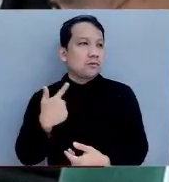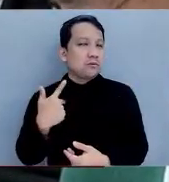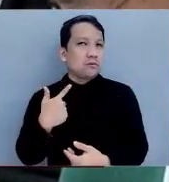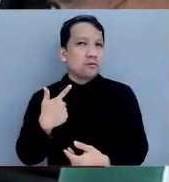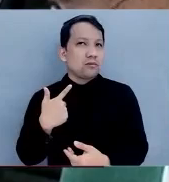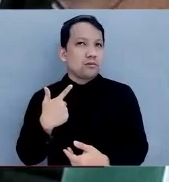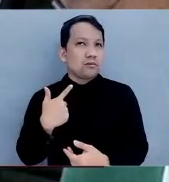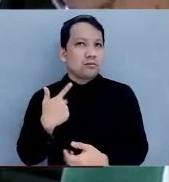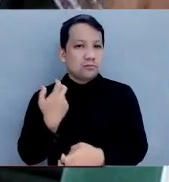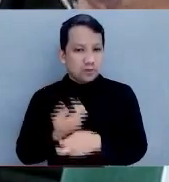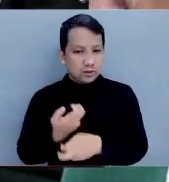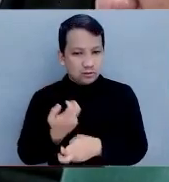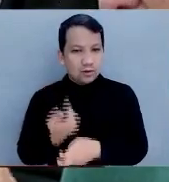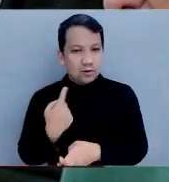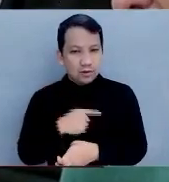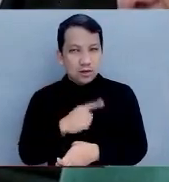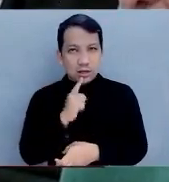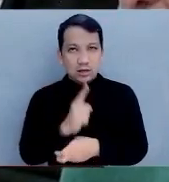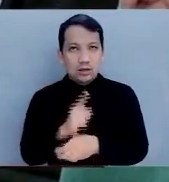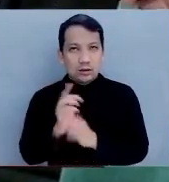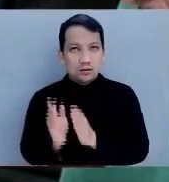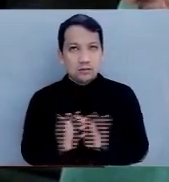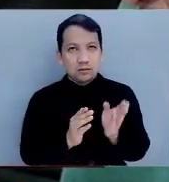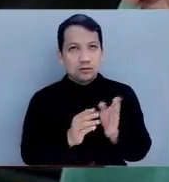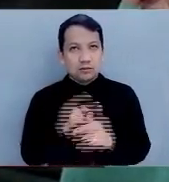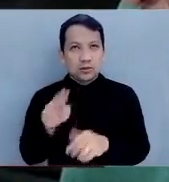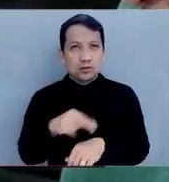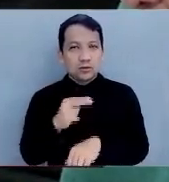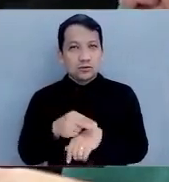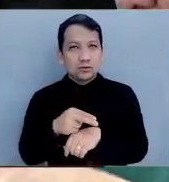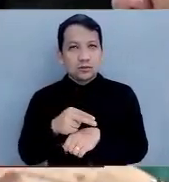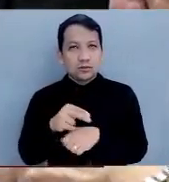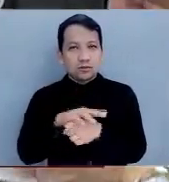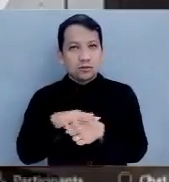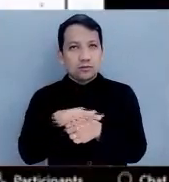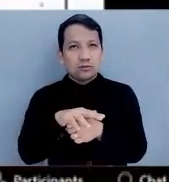we will find it hard to prepare for the national and local election of